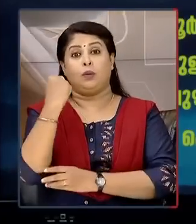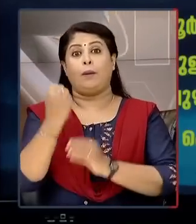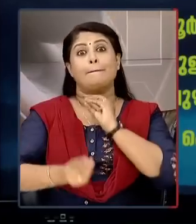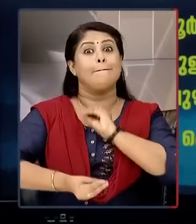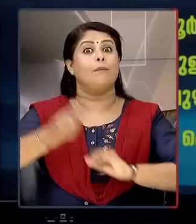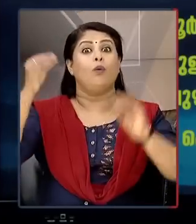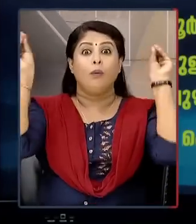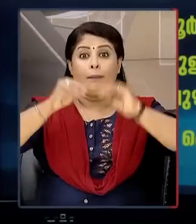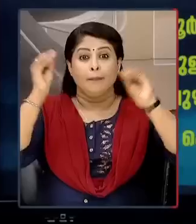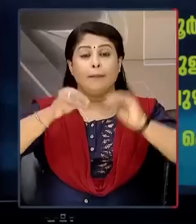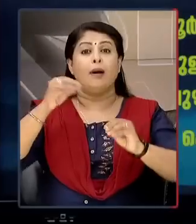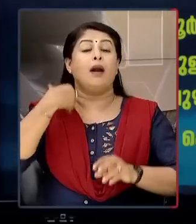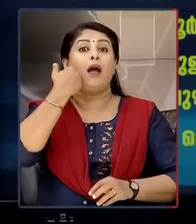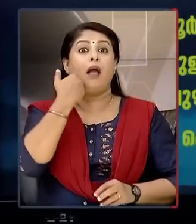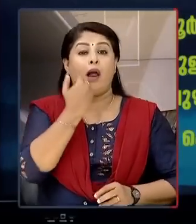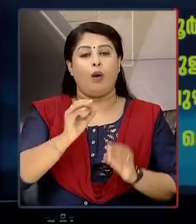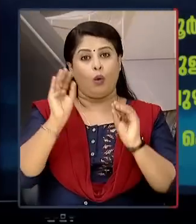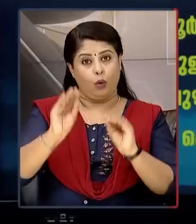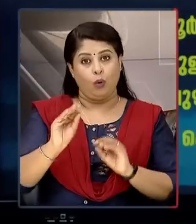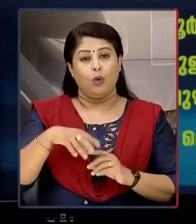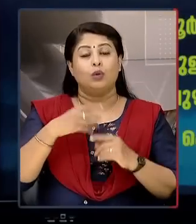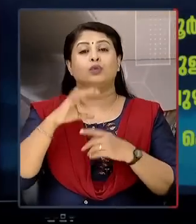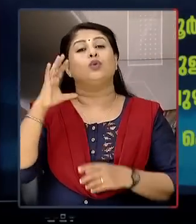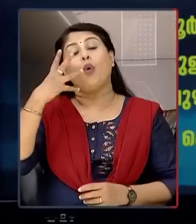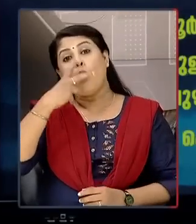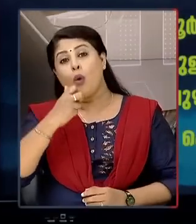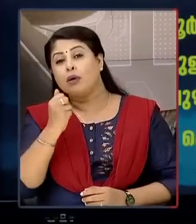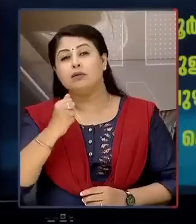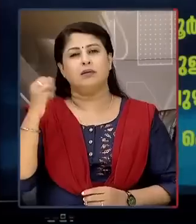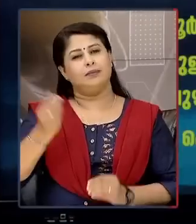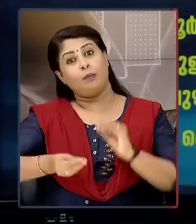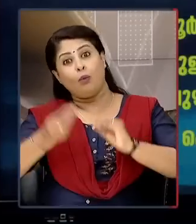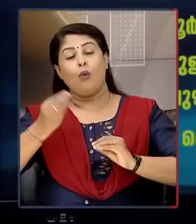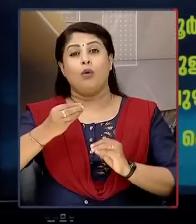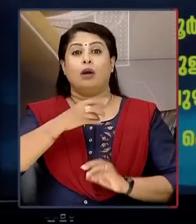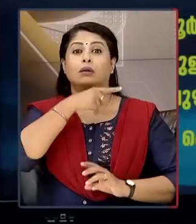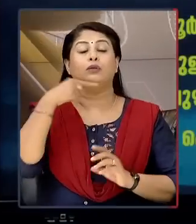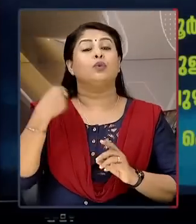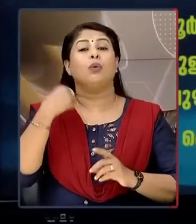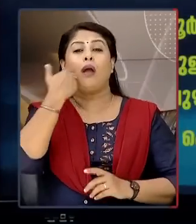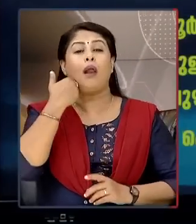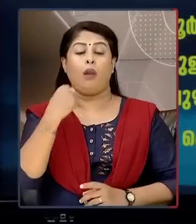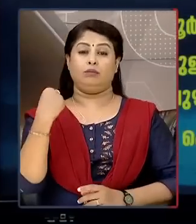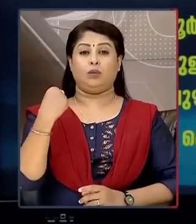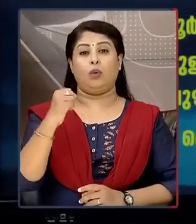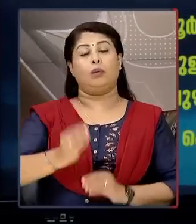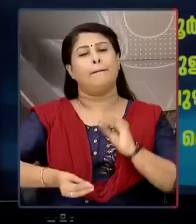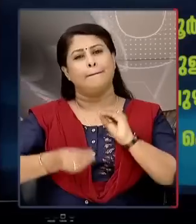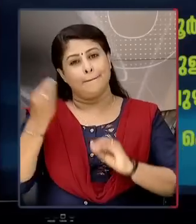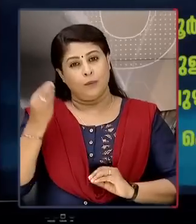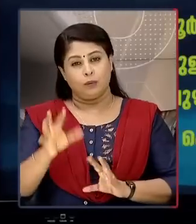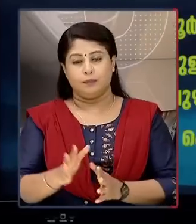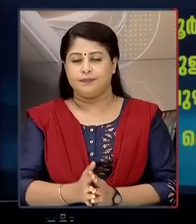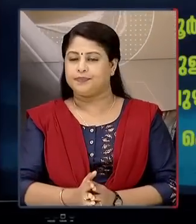അലേർട്ട്, അതിതീവ്ര മഴ, അതിശക്തമായ മഴ ഓറഞ്ച് അലേർട്ട്, അതിശക്തമായ മഴ യെല്ലോ അലേർട്ട് എന്നാണ് കാലാവസ്ഥാ നിരീക്ഷണത്തിൻ്റെ മുന്നറിയിപ്പ്. അതിൽ എവിടെയും